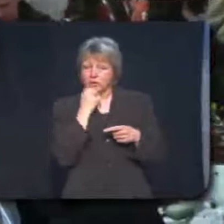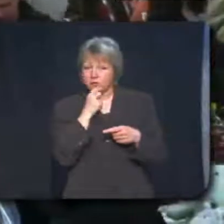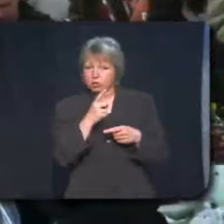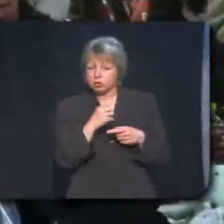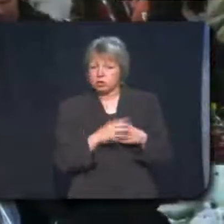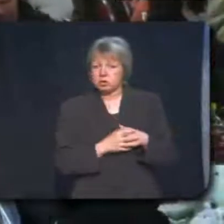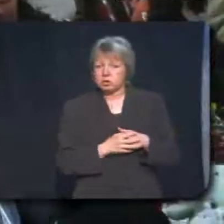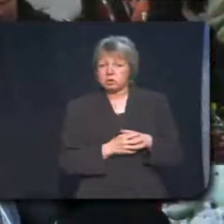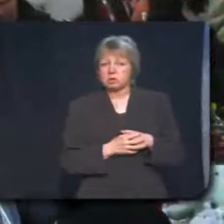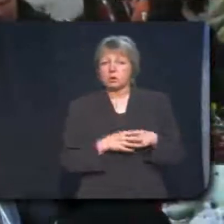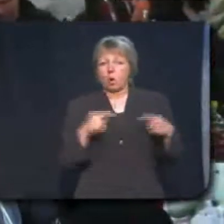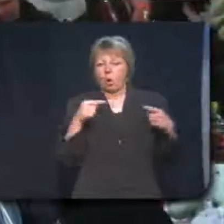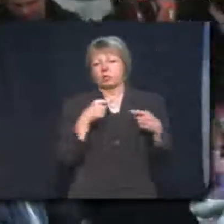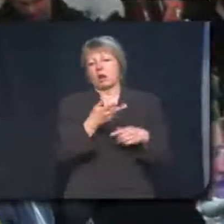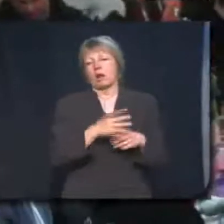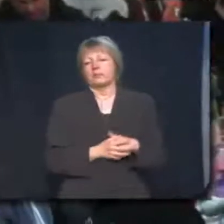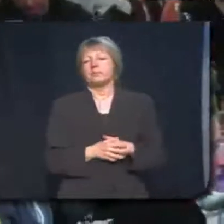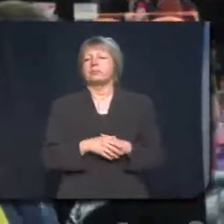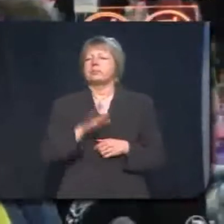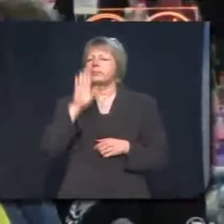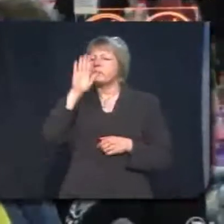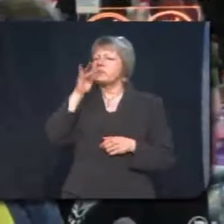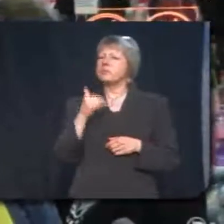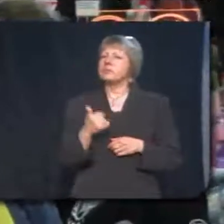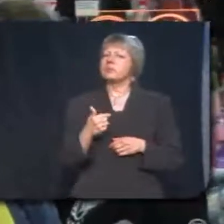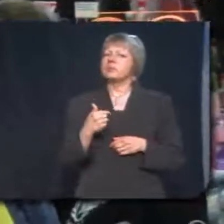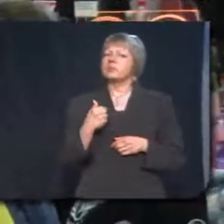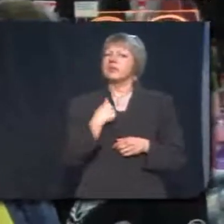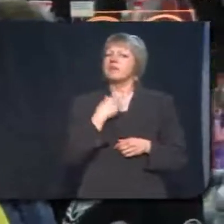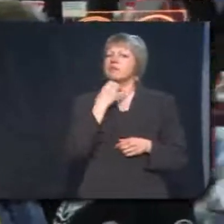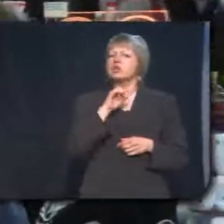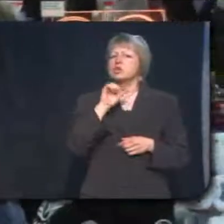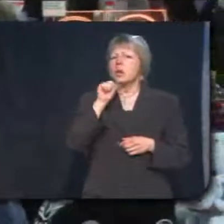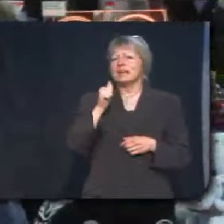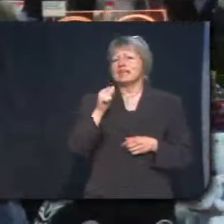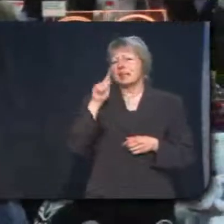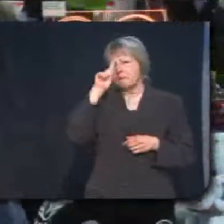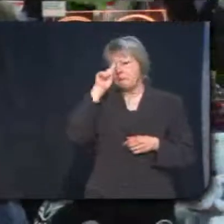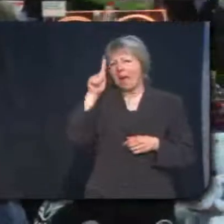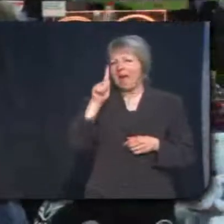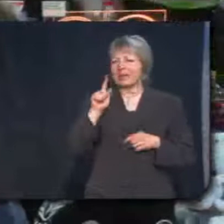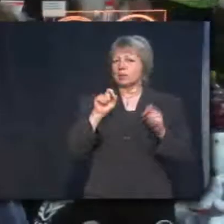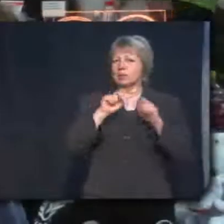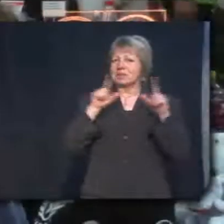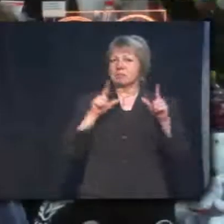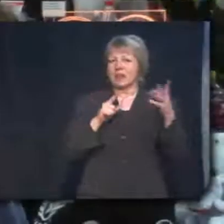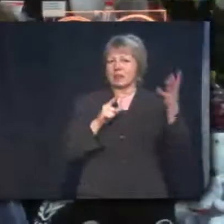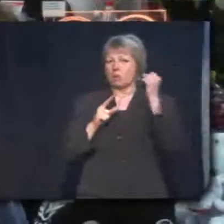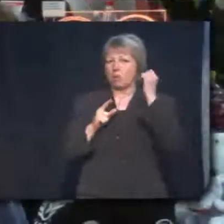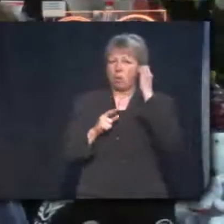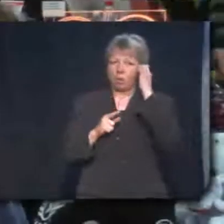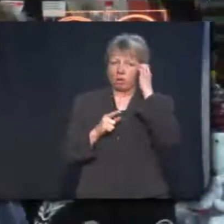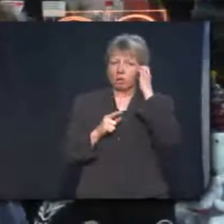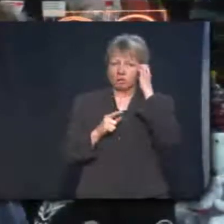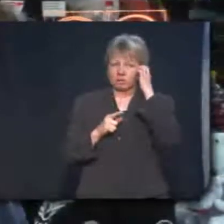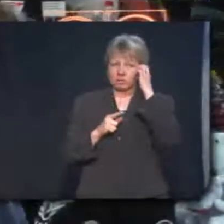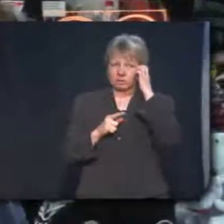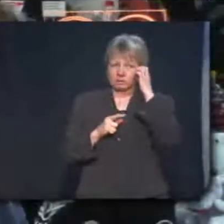nicht unbedingt ähm ich würde gerne erstmal in Meinungsbild einholen kann ich das hier mündlich hier mit beantragen